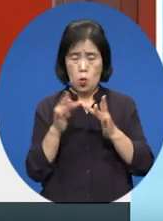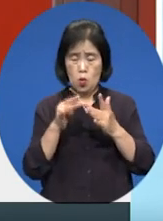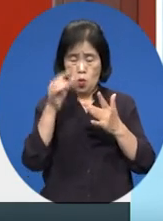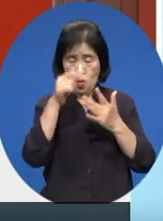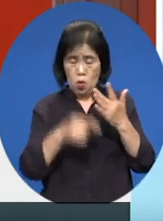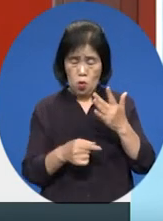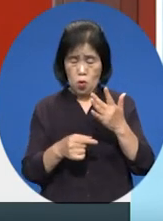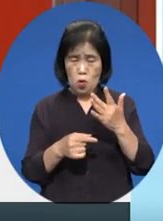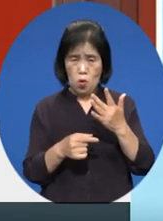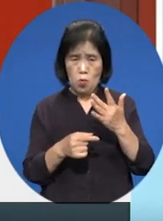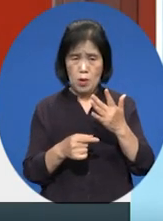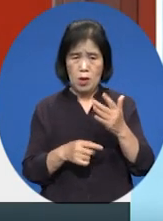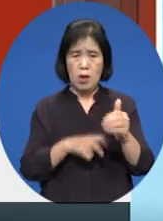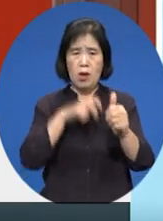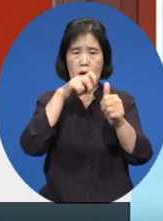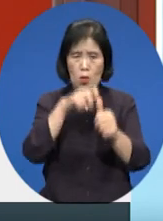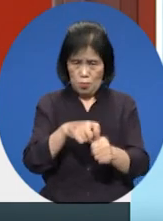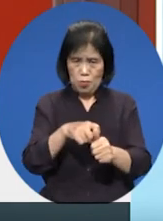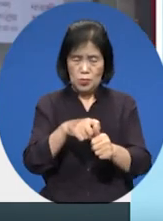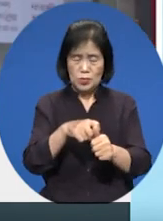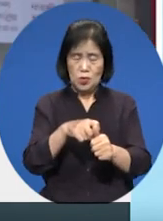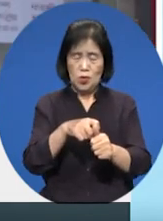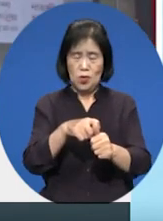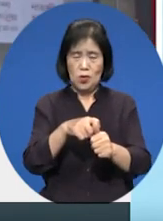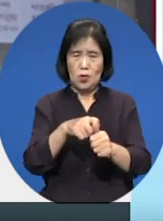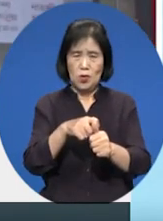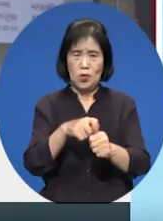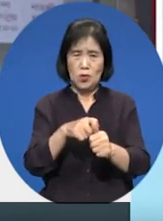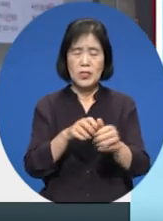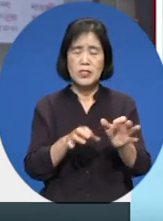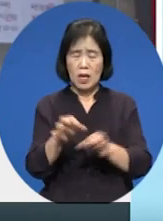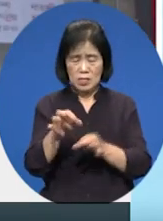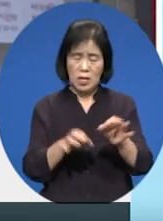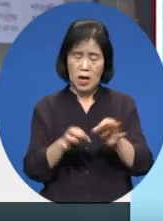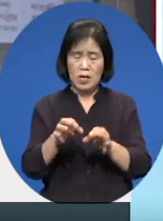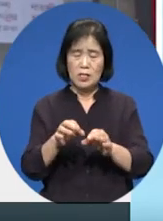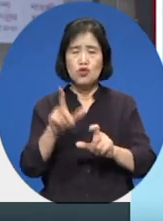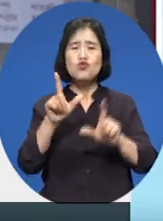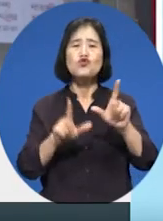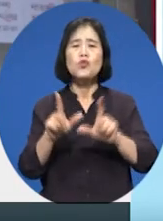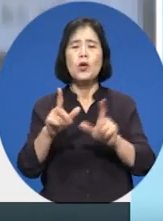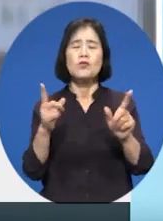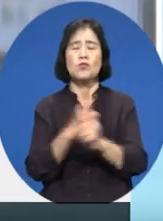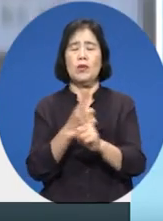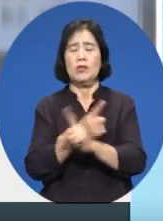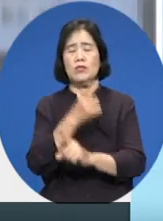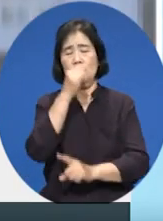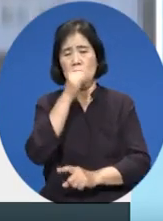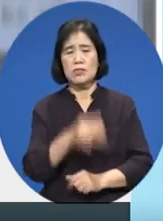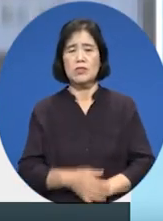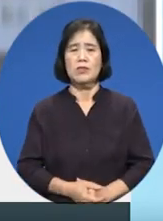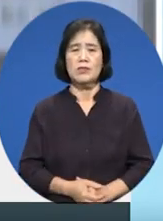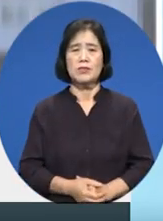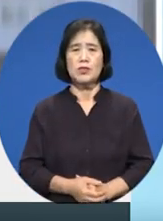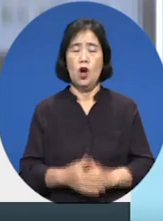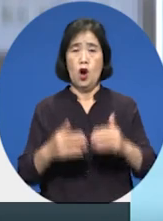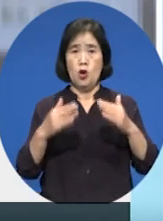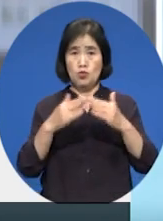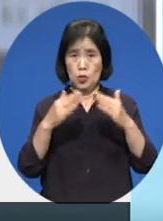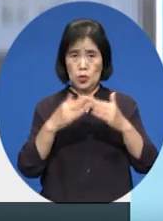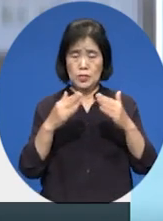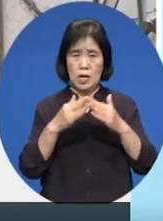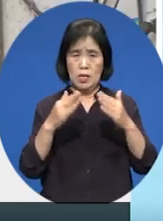게 아니라 플랫폼 기업에 업혀서 가는 네. 어떤 이런 형태로 구조조정이 사실은 이루어지고 있는 거고요. 부동산이라는